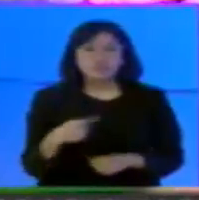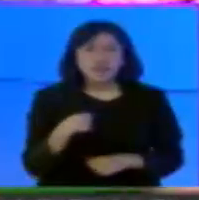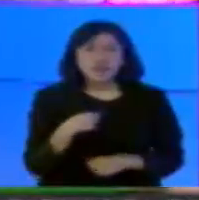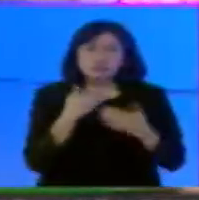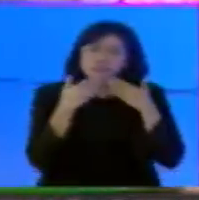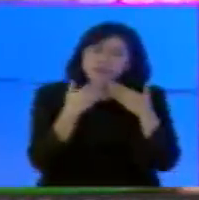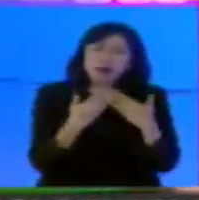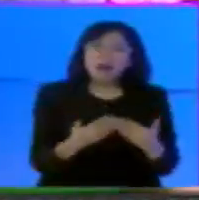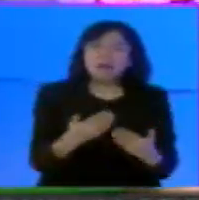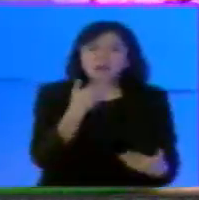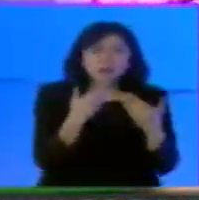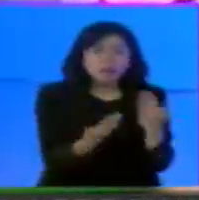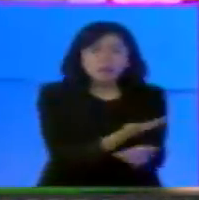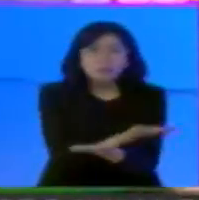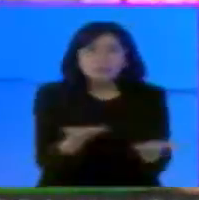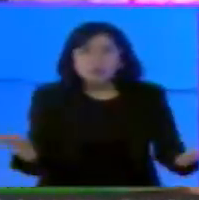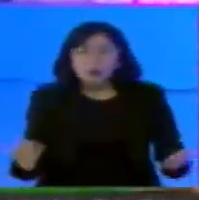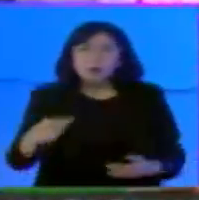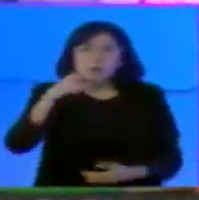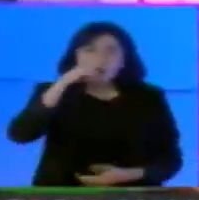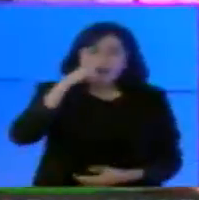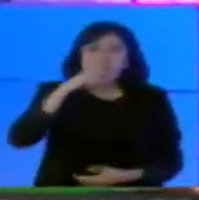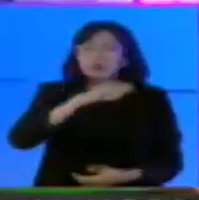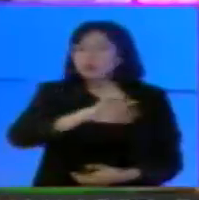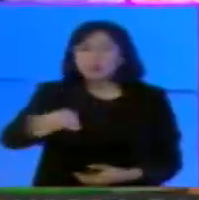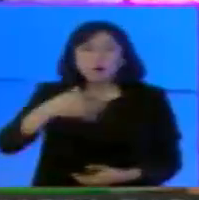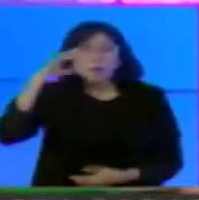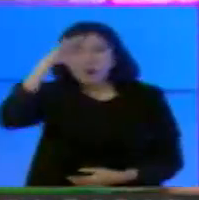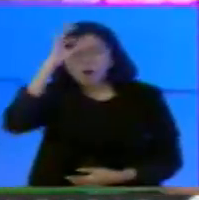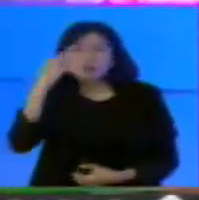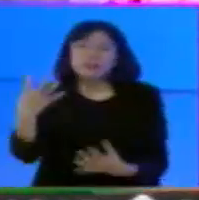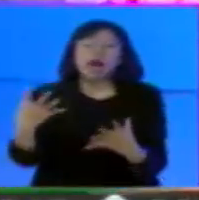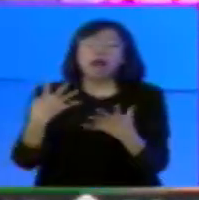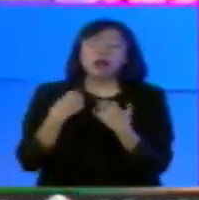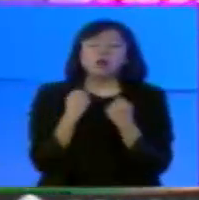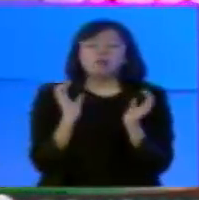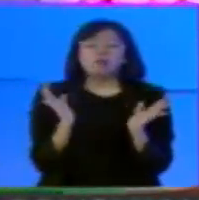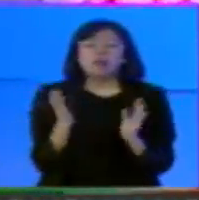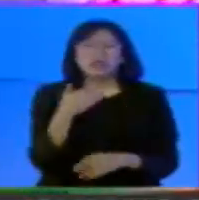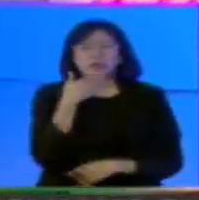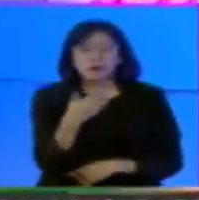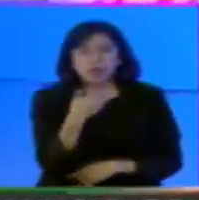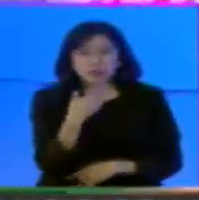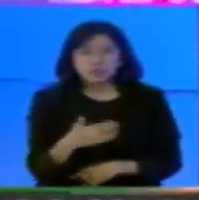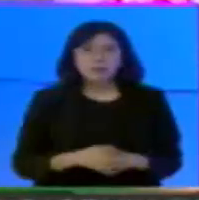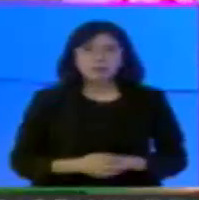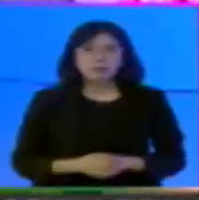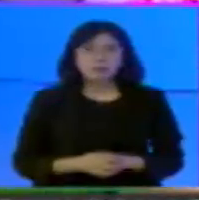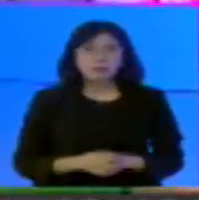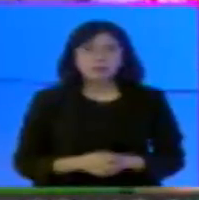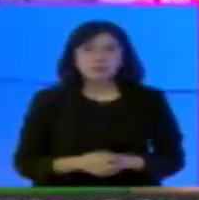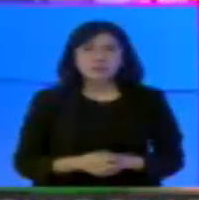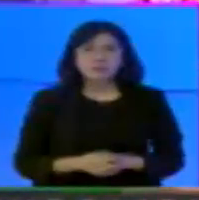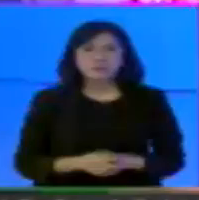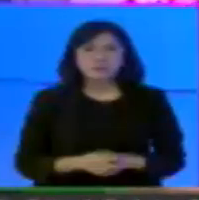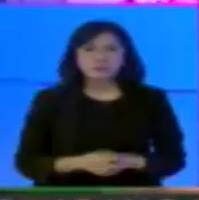kasih kepada semua bapak-bapak polisi Jakarta Barat yang sudah melakukan